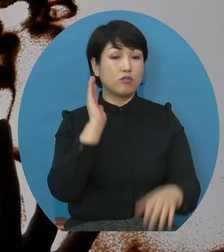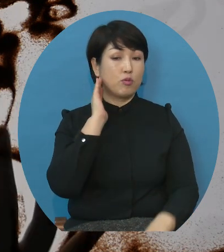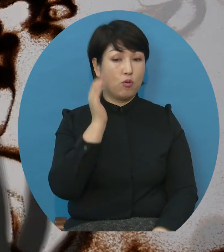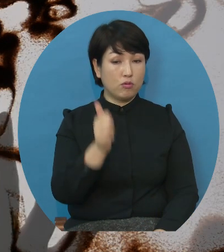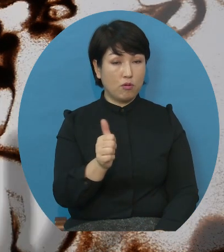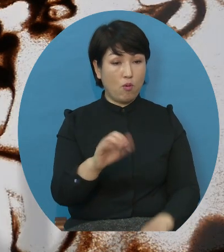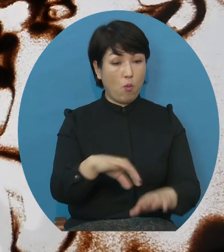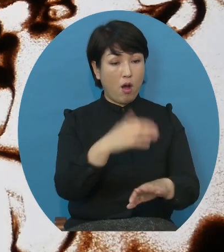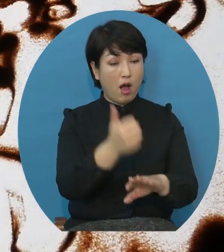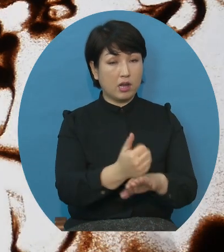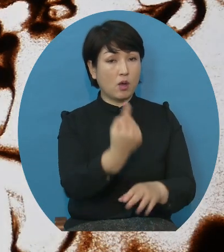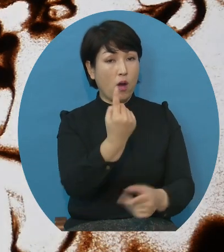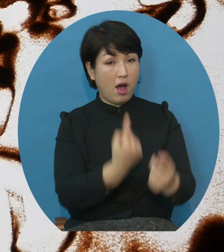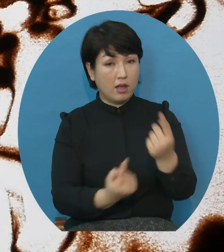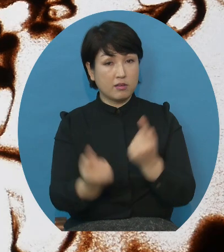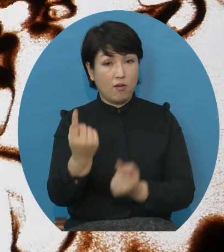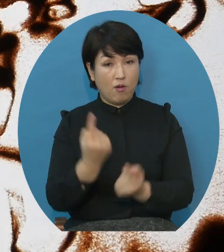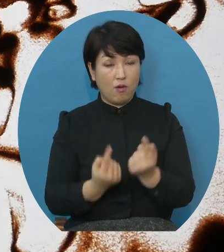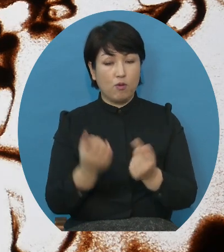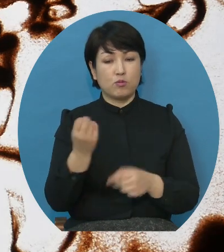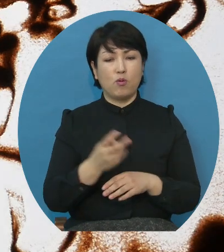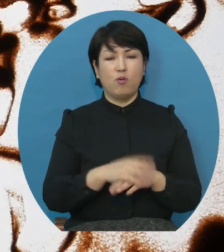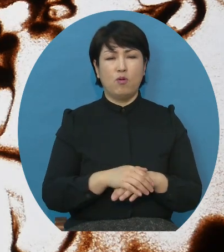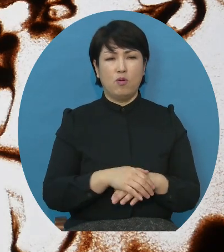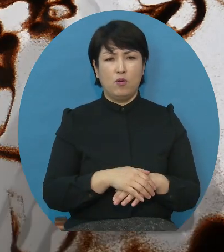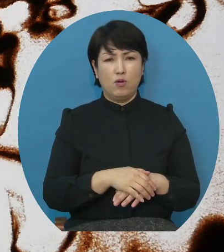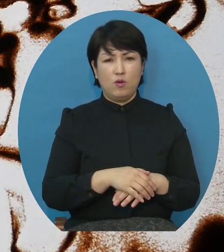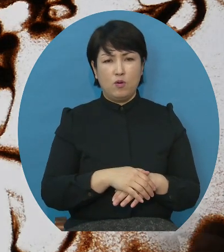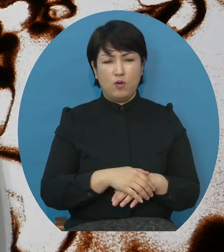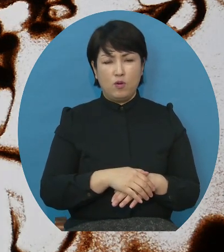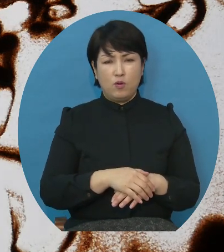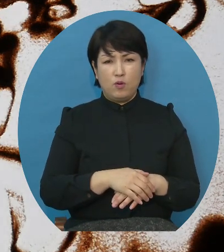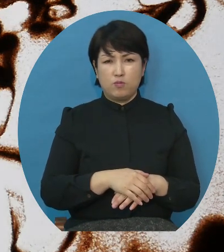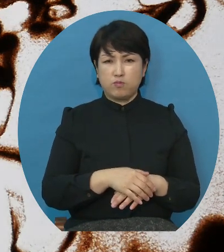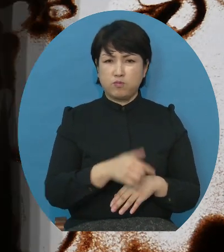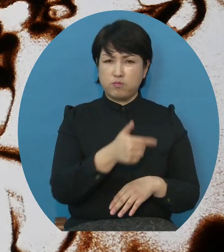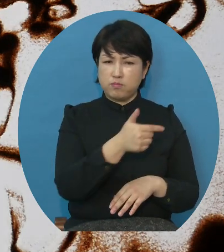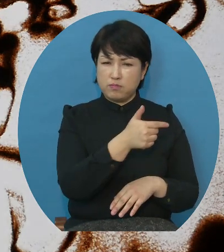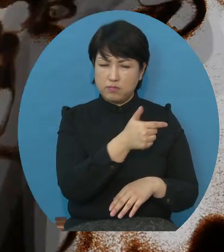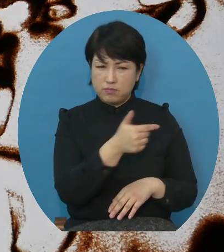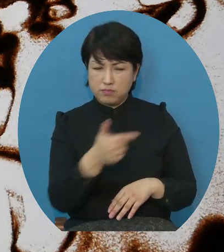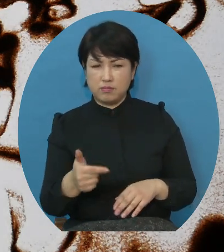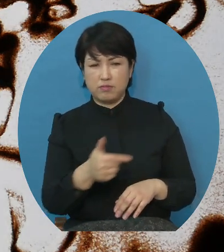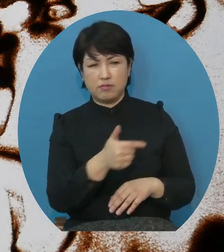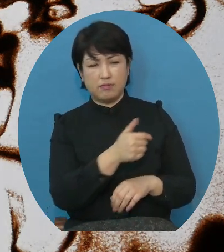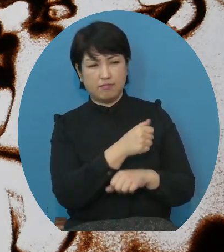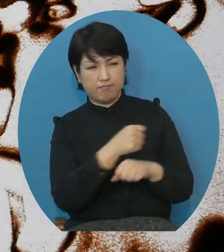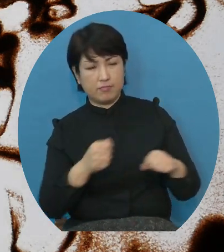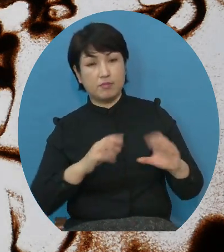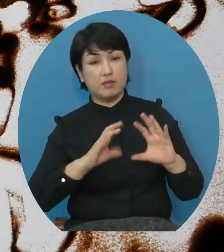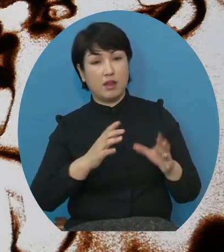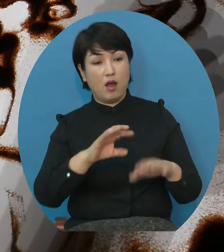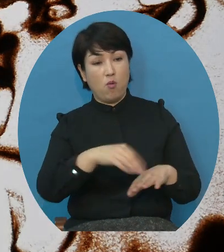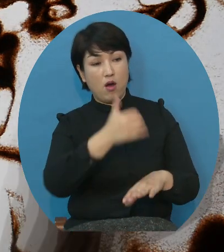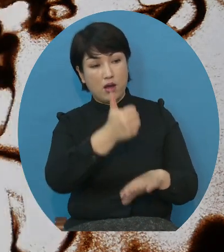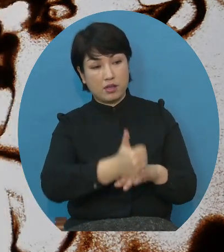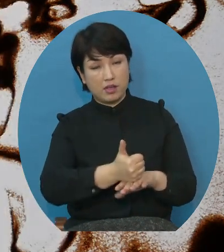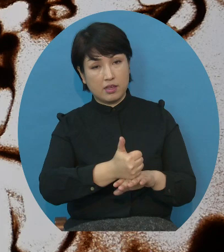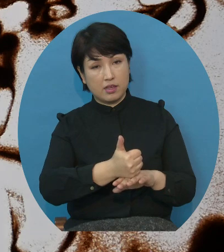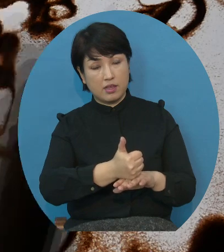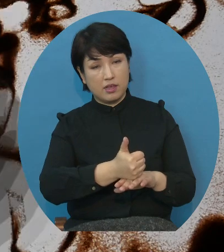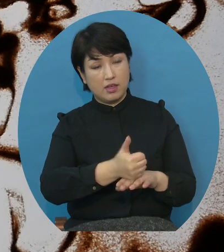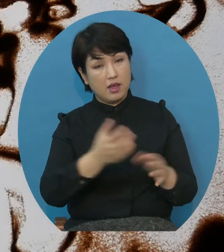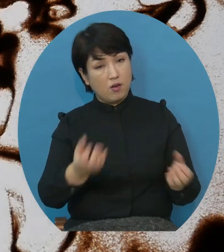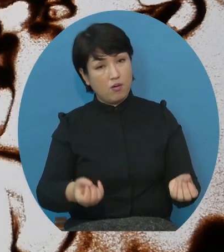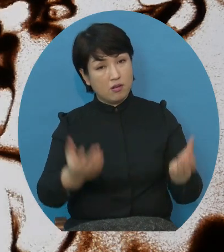원수인 왕들이 와서 또 큰 나라의 왕이 연회를 베풀어 쓰니까 얼마나